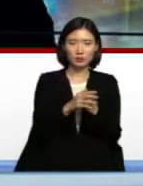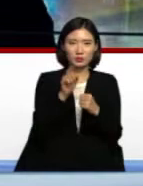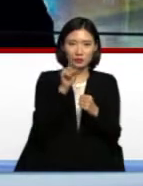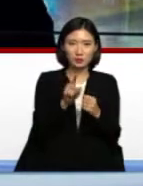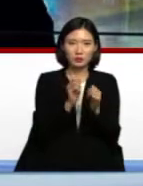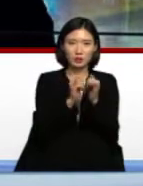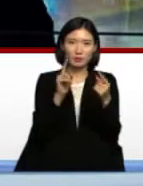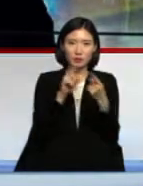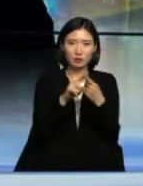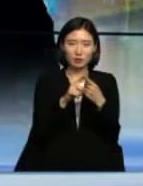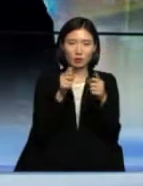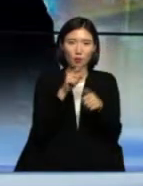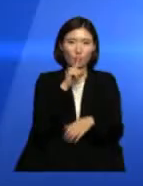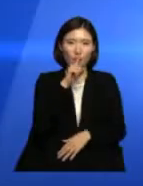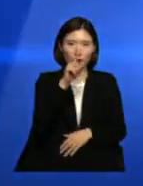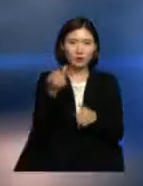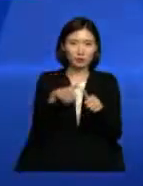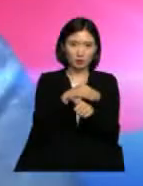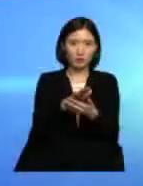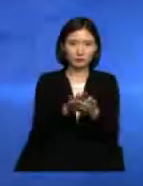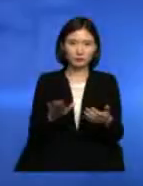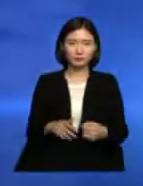고발했습니다. 천서연 기자입니다.